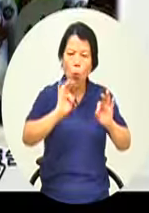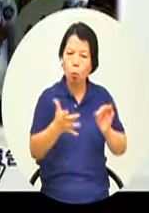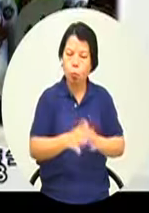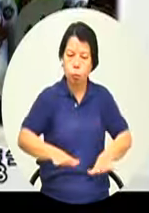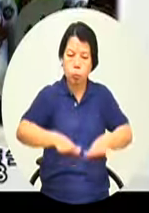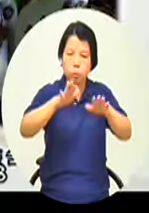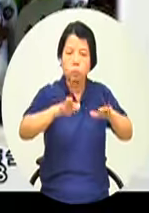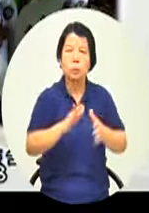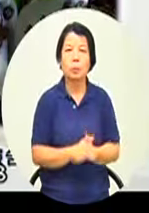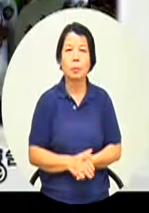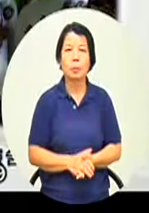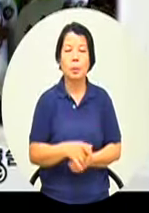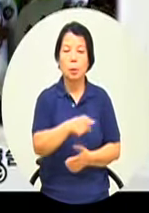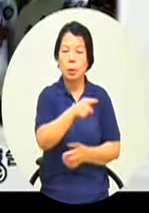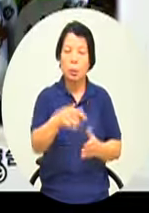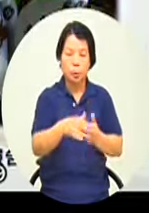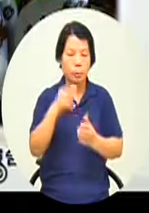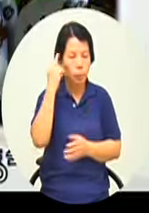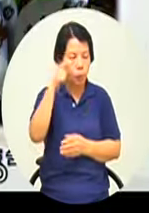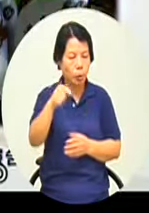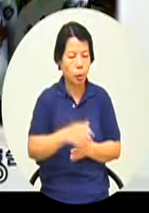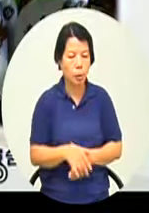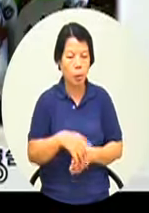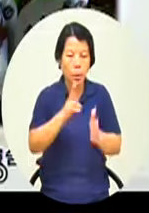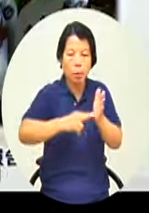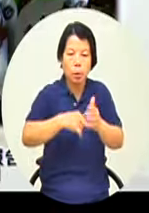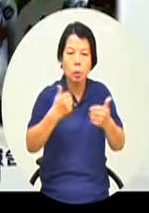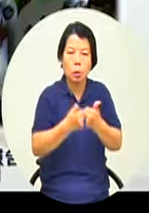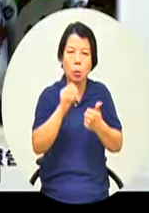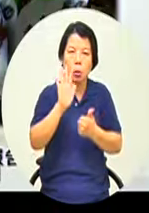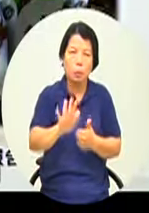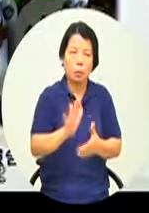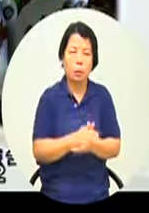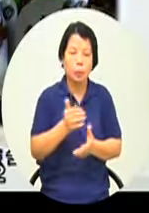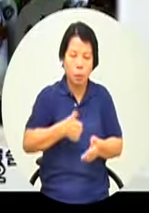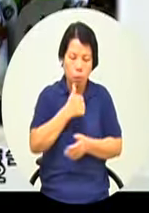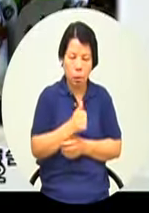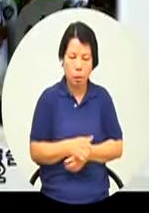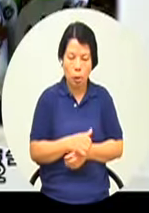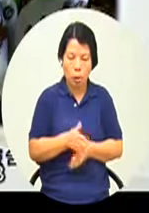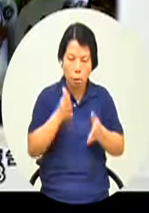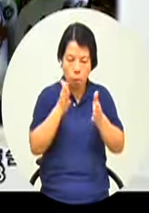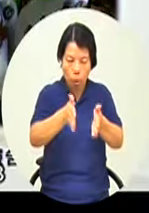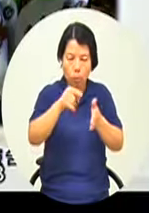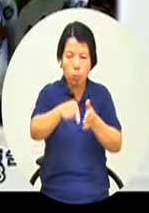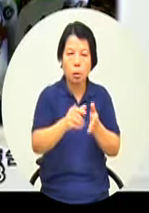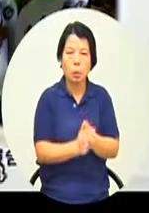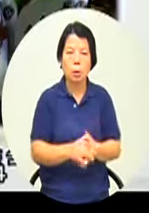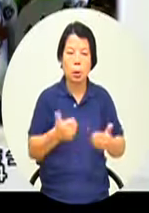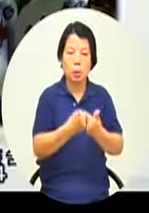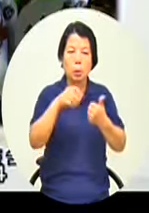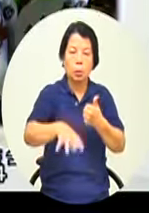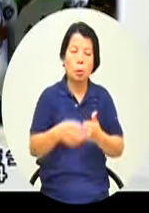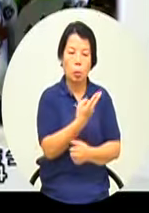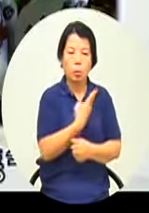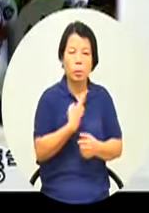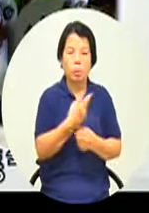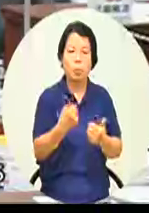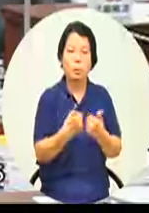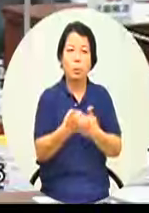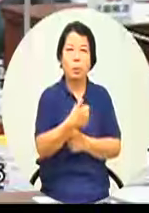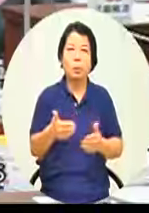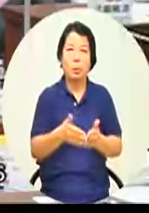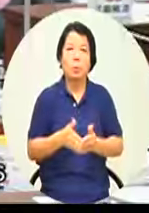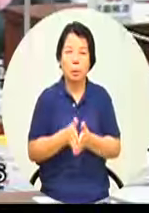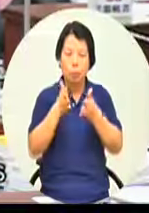而后呢，你们也接着开说明会。所以针对这个部分呢，我们今天在议事厅正式的，我们两位议员要向